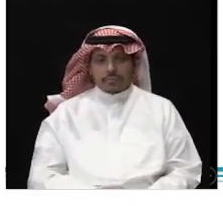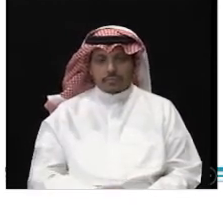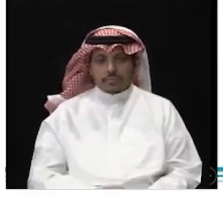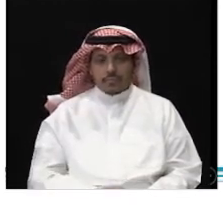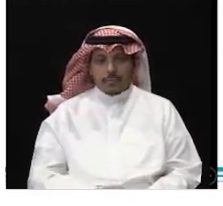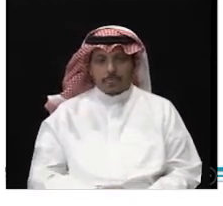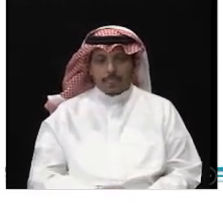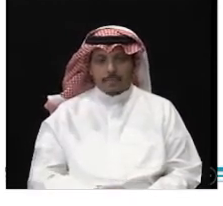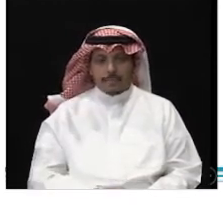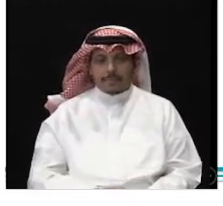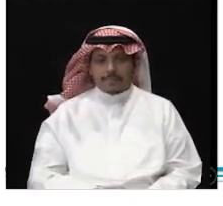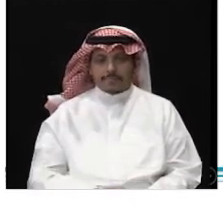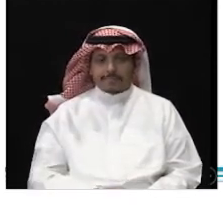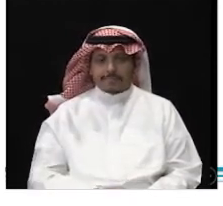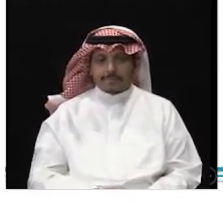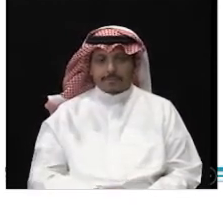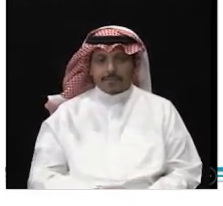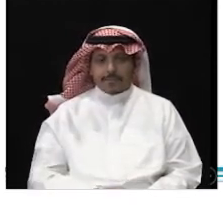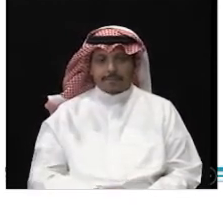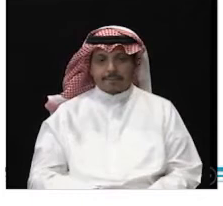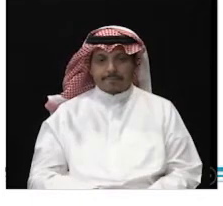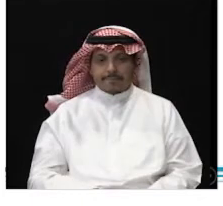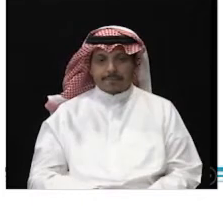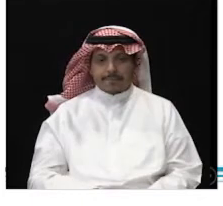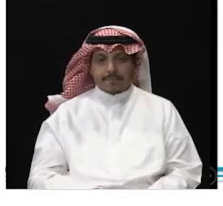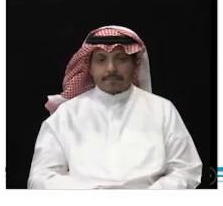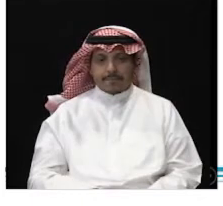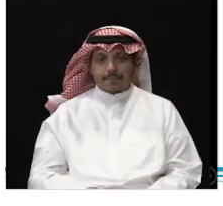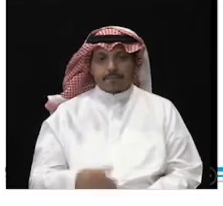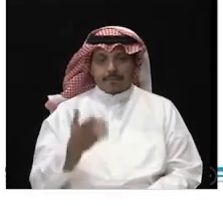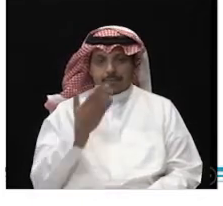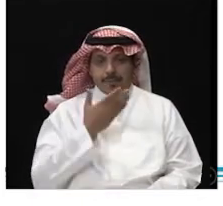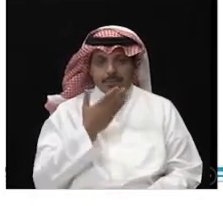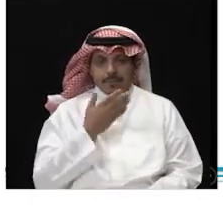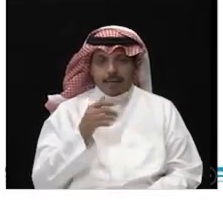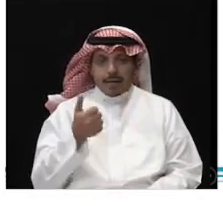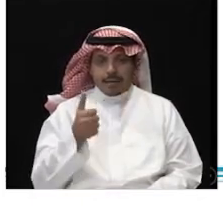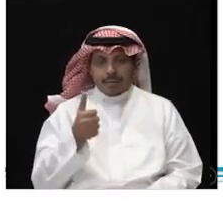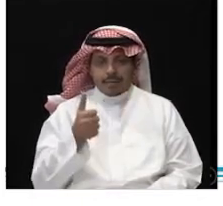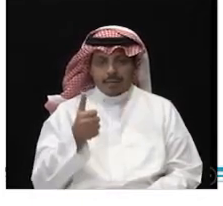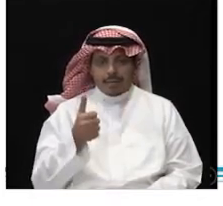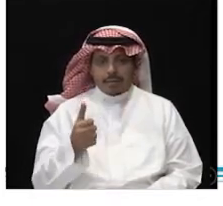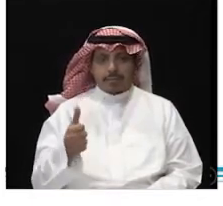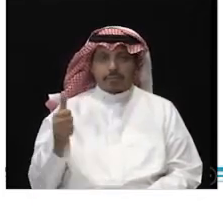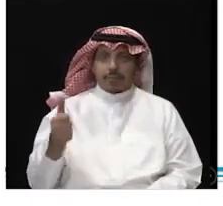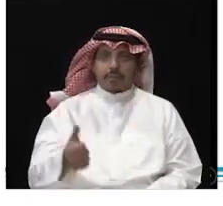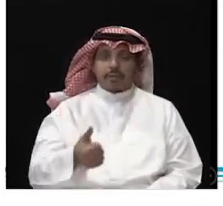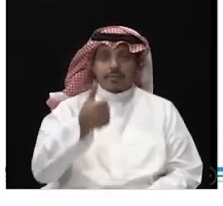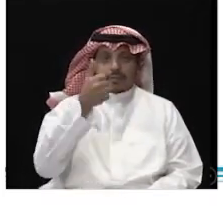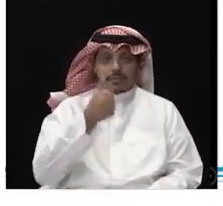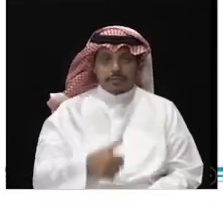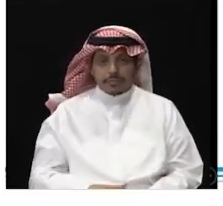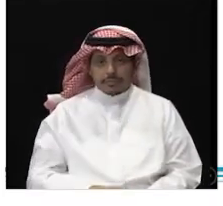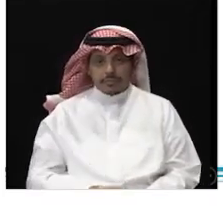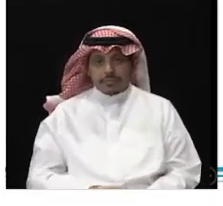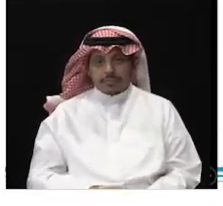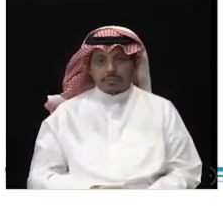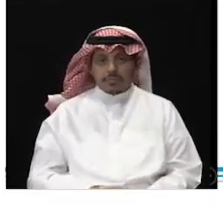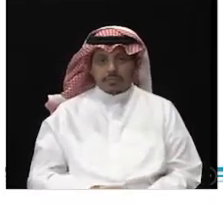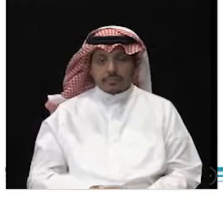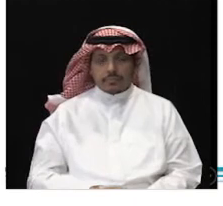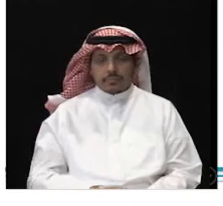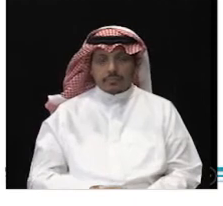إذن هنا وضعنا الألف لأجل تنوين الفتح، فلا نقرأ الألف ولا نعتبره مد، نقول